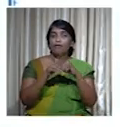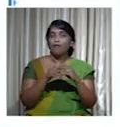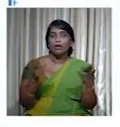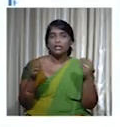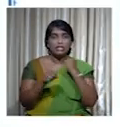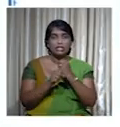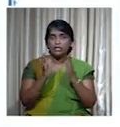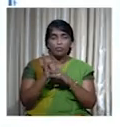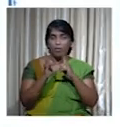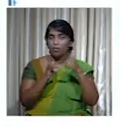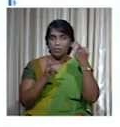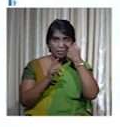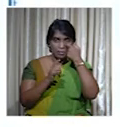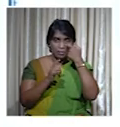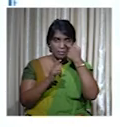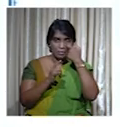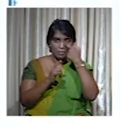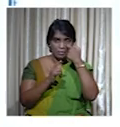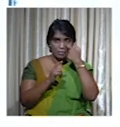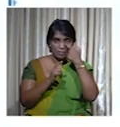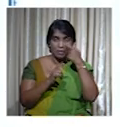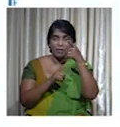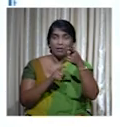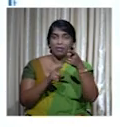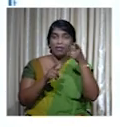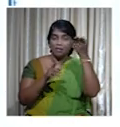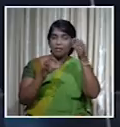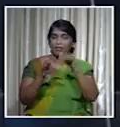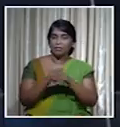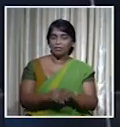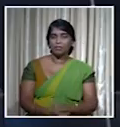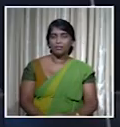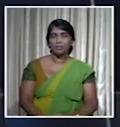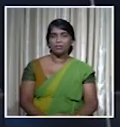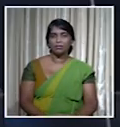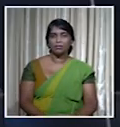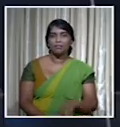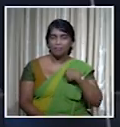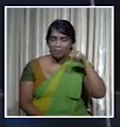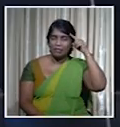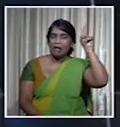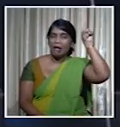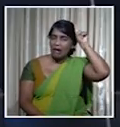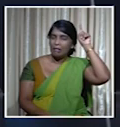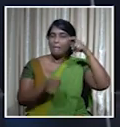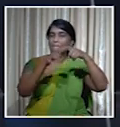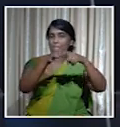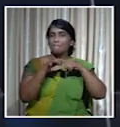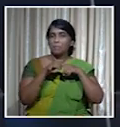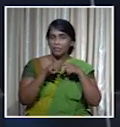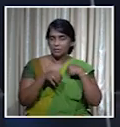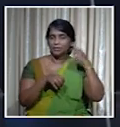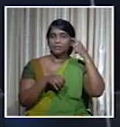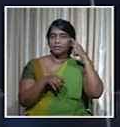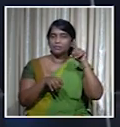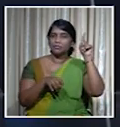ඉන්නේ ජීවම් එක නෙවිද ඈ ඔබ ඔබතුමාලගේ ඔක්කොම ඉන්නේ මම දැනගත් නැගිටනකොට ප්‍රශ්නයක් අහන්න කියලා